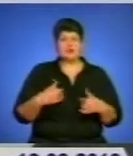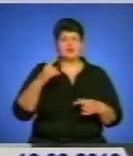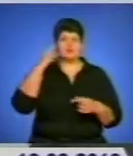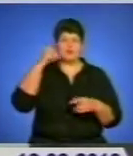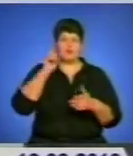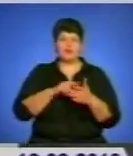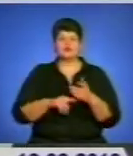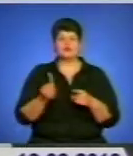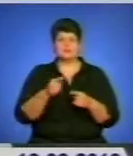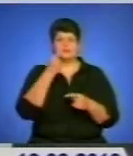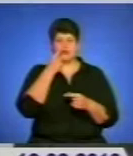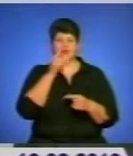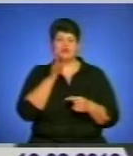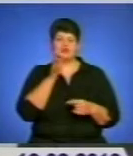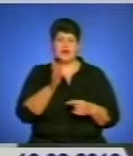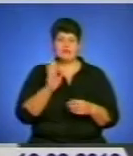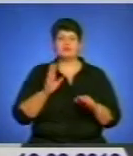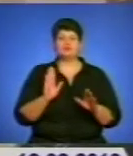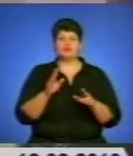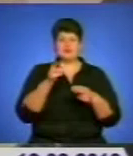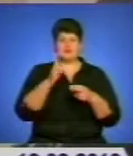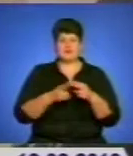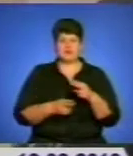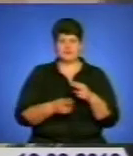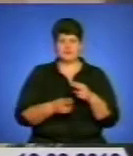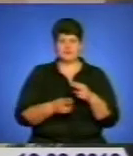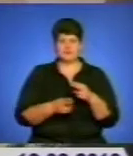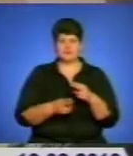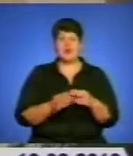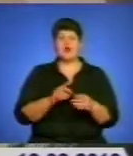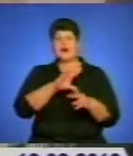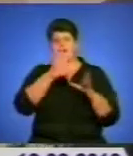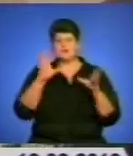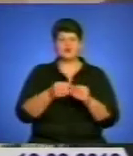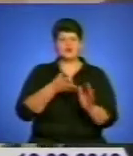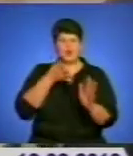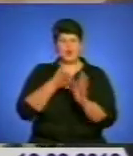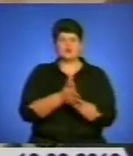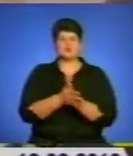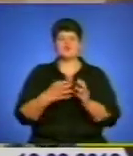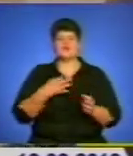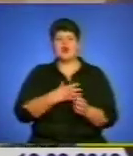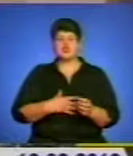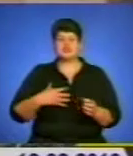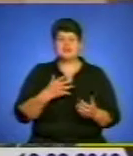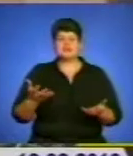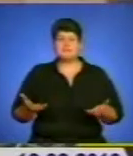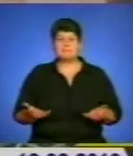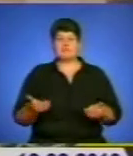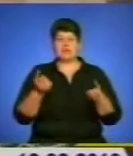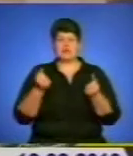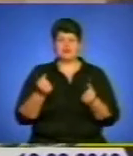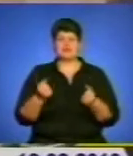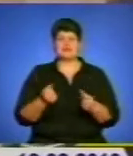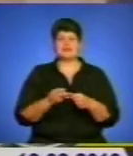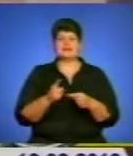це в найближчому часі буде завершено. Абсолютно розуміючи важливість ведення депутатів і підтримуючи, власне